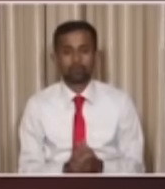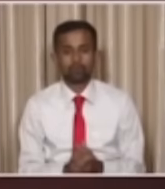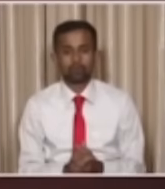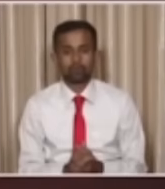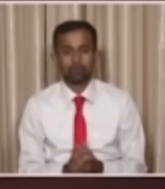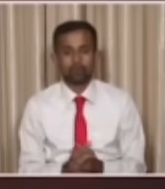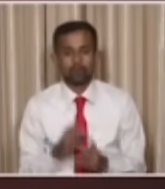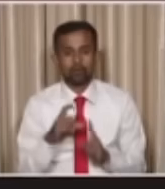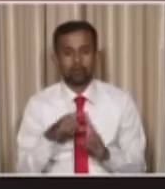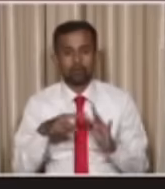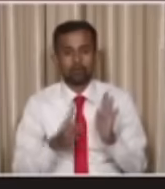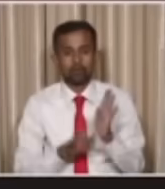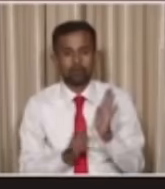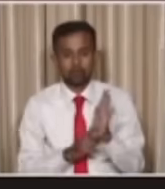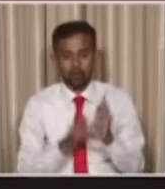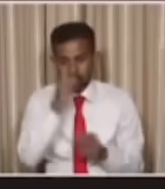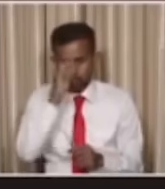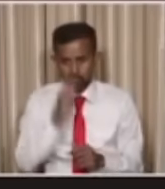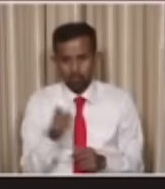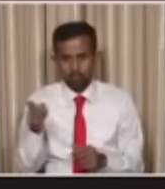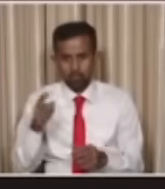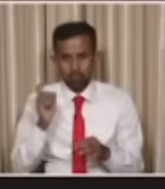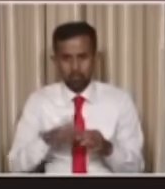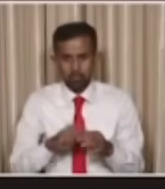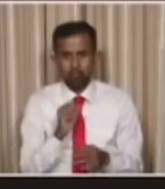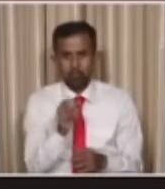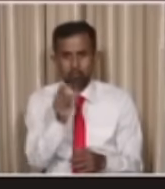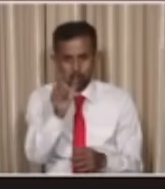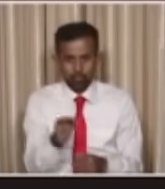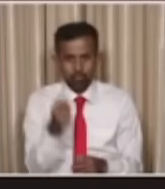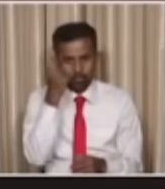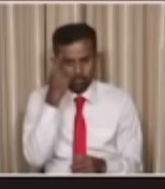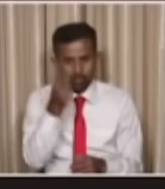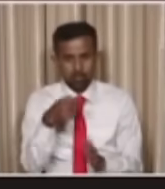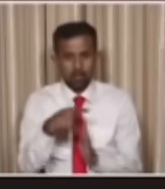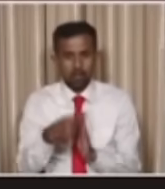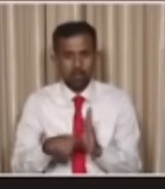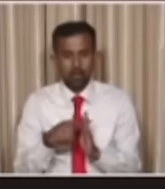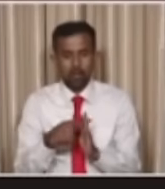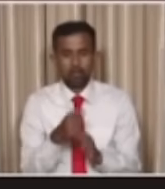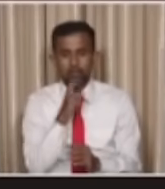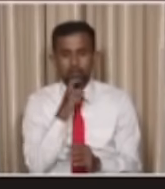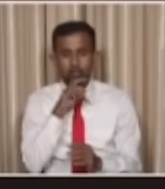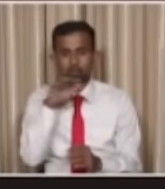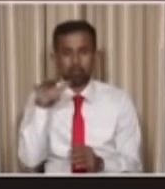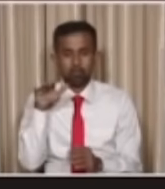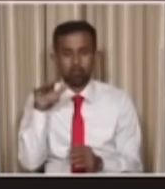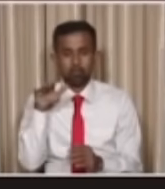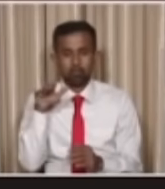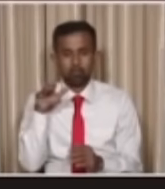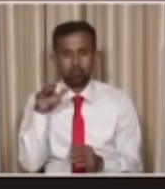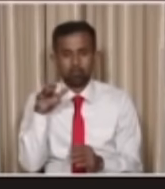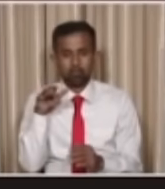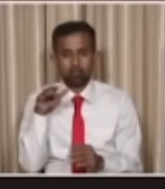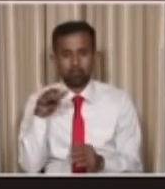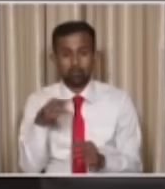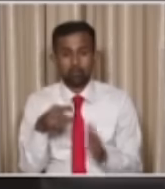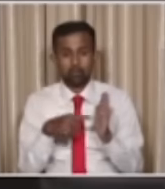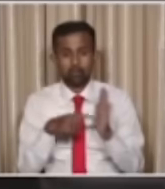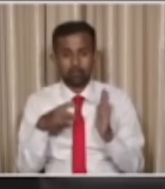කරොඩි ලම්බර මැතිතුමා මම හිතන්නේ ඇමතිතුමා ඔතන ප්‍රශ්නේ මතුවෙන්නේ ඔබතුමාම දන්නවා අපේ රටේ අධිකරණ බොහෝමයක් they are very